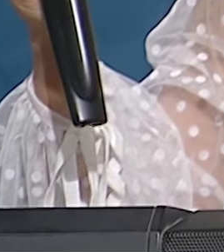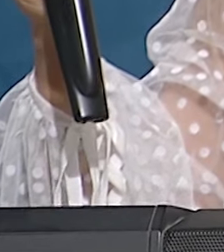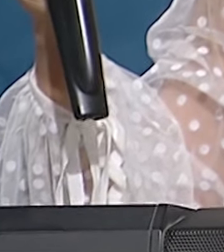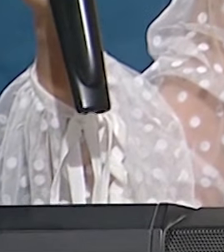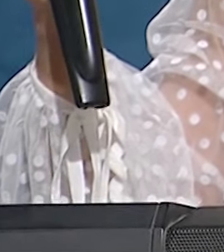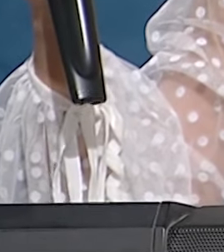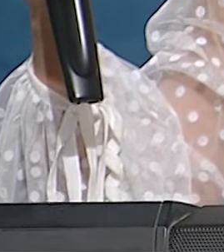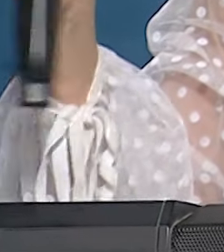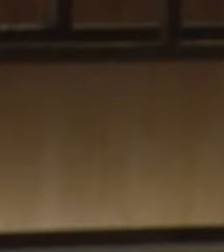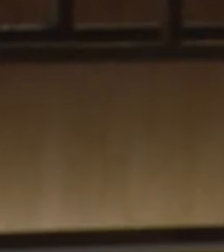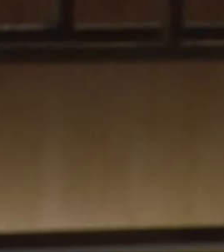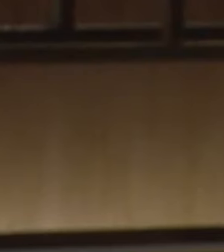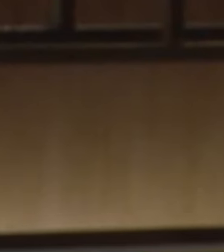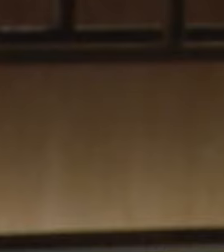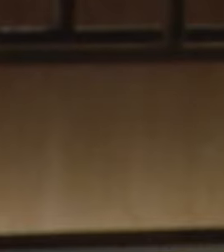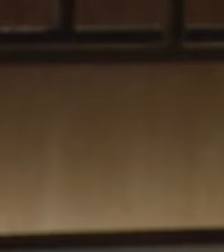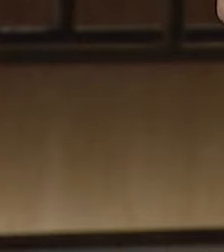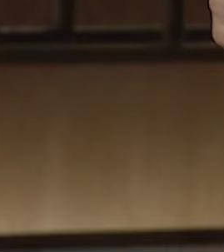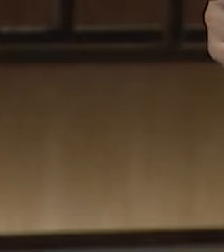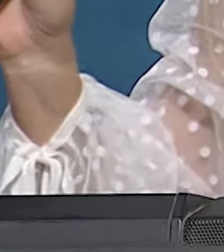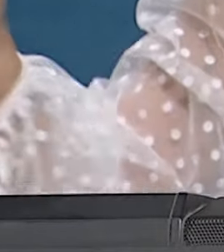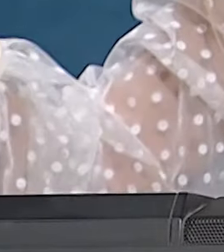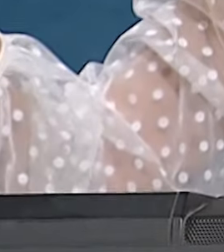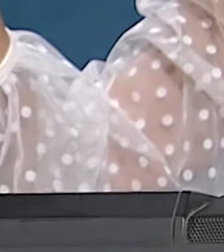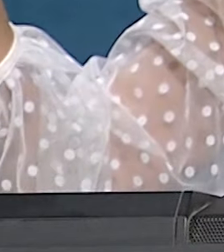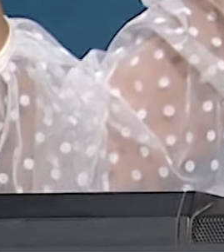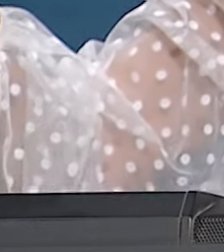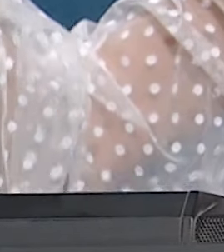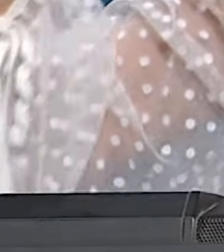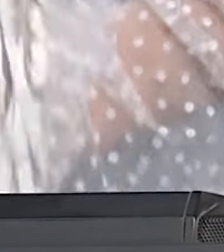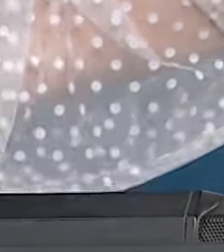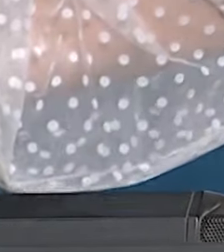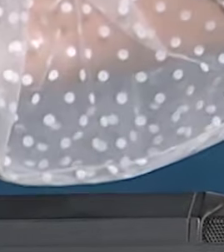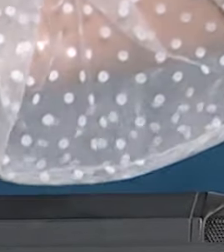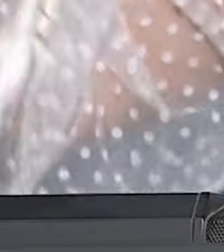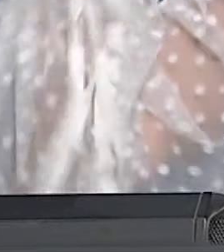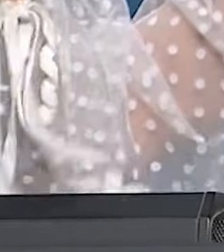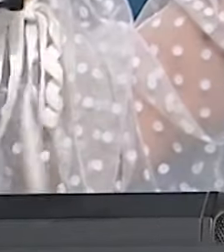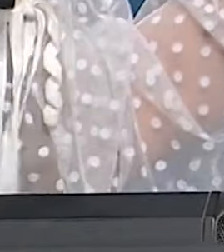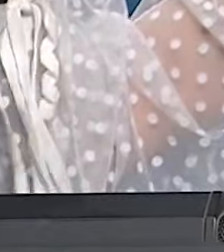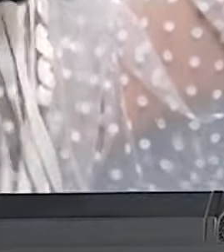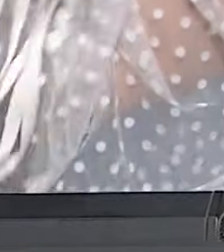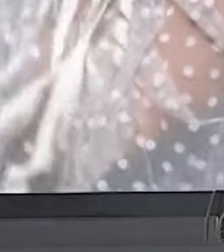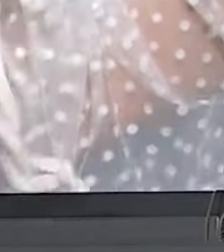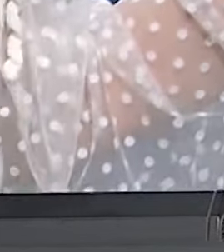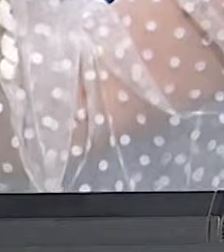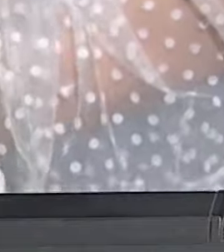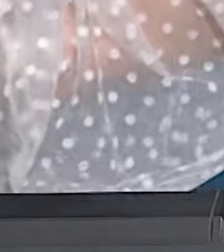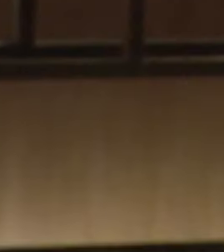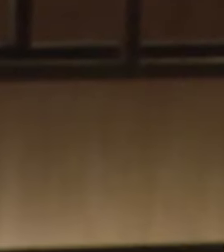طلب. خدتي طلب منهم؟ اه ده الطلب الثاني. ده الطلب الثاني؟ اه صدقني ده الطلب التاني. العالم بده يسمعنا مع بعض.